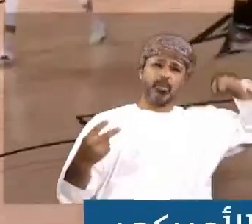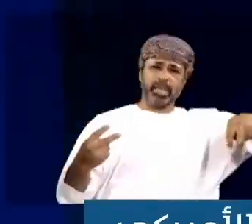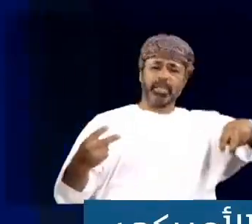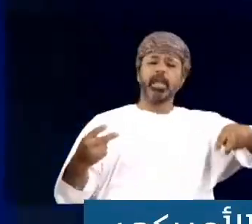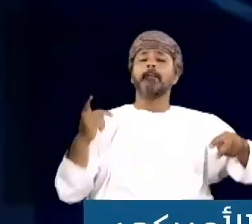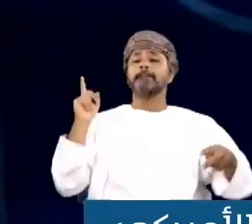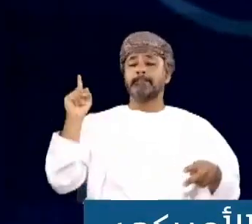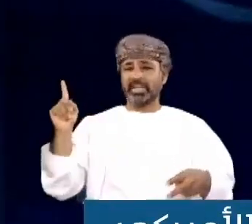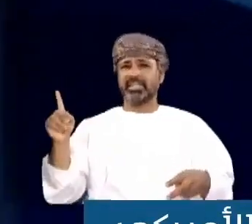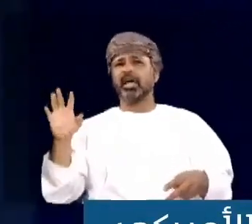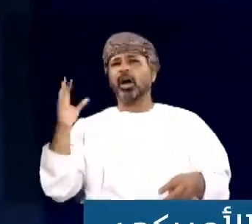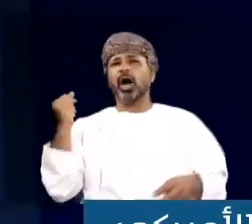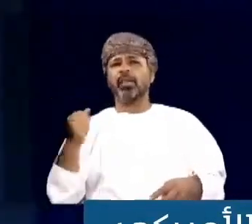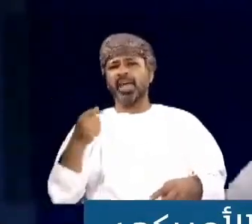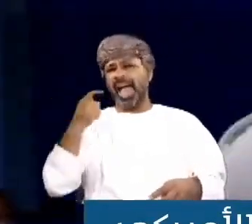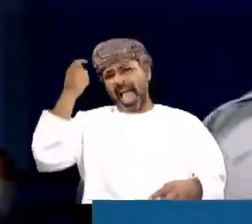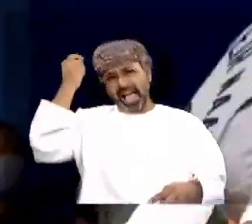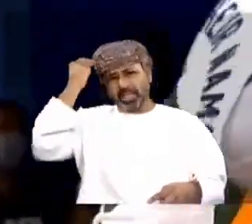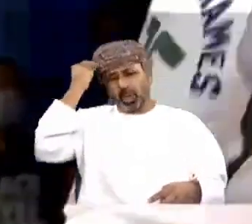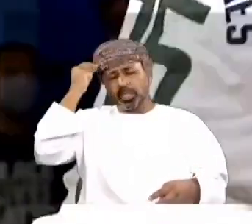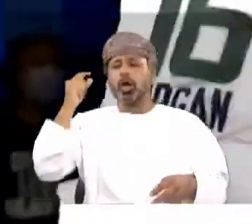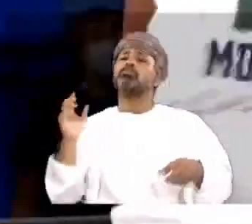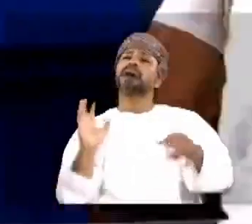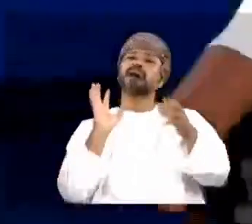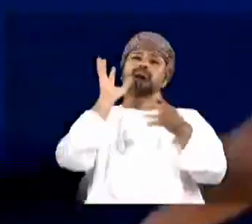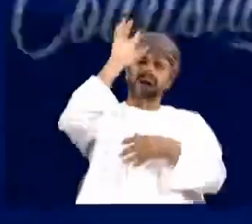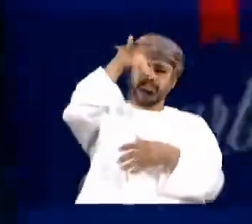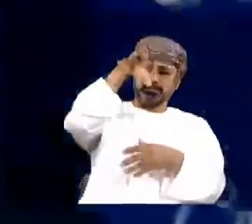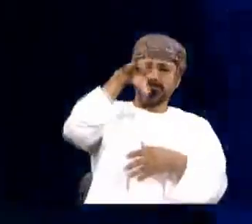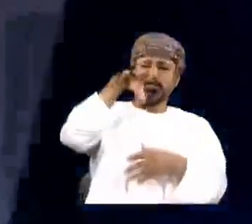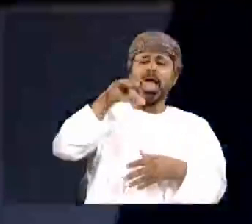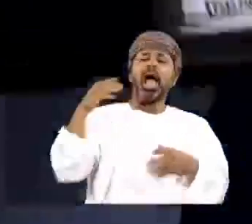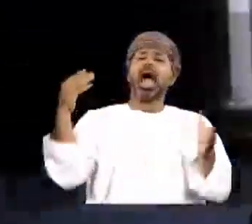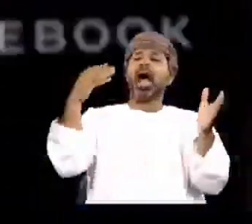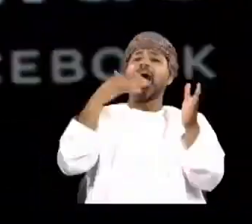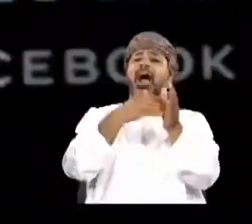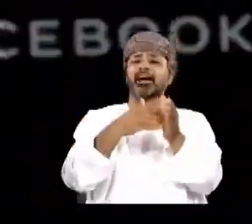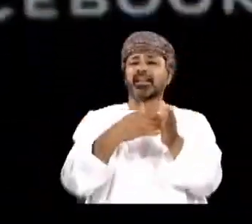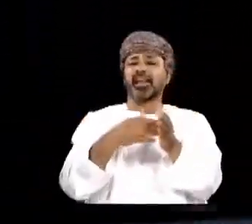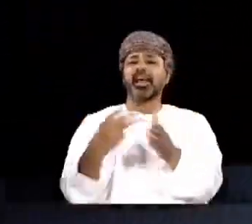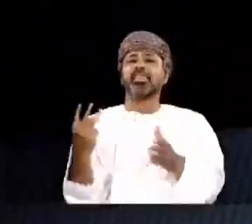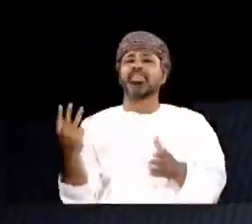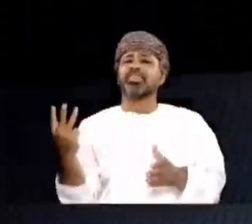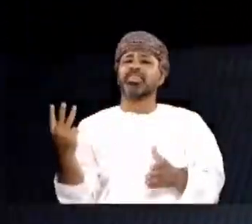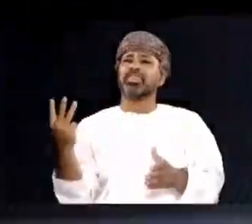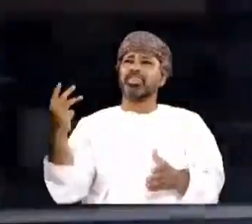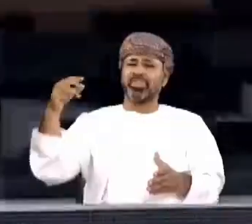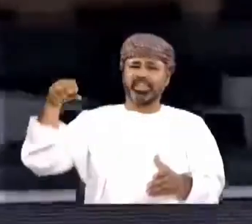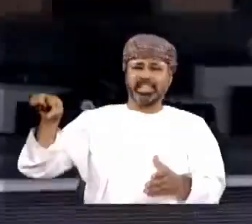أن يسجل مايك كونيلي ثلاثية الفوز في الختام.